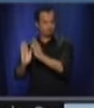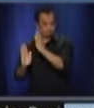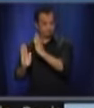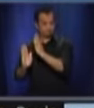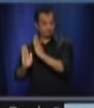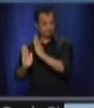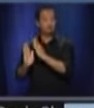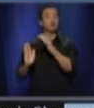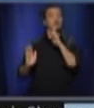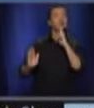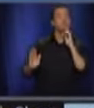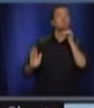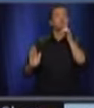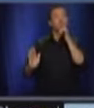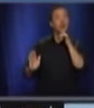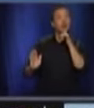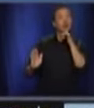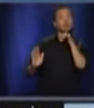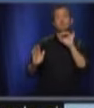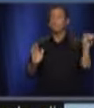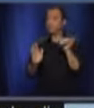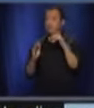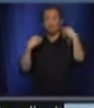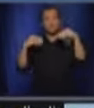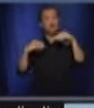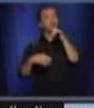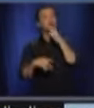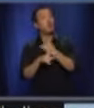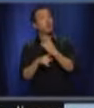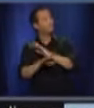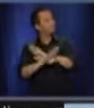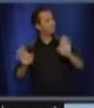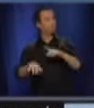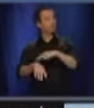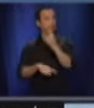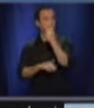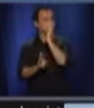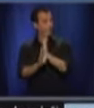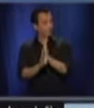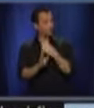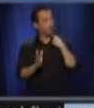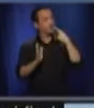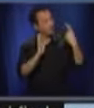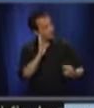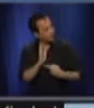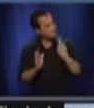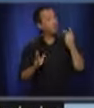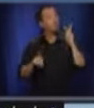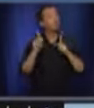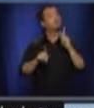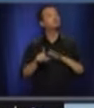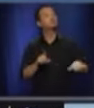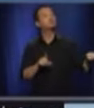restaurants. Parce que, je le répète, après avoir parlé avec les différents opérateurs, c'est sûr qu'il y a eu quelques erreurs. Je